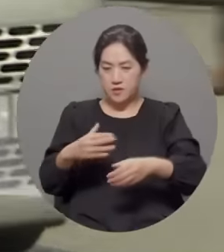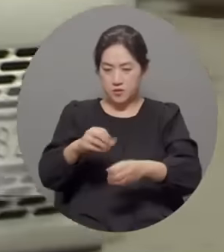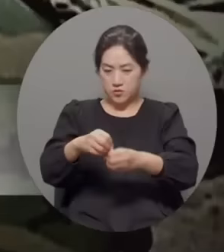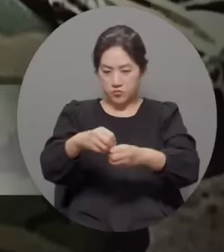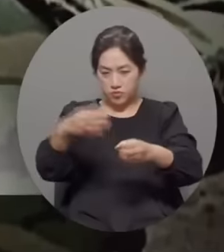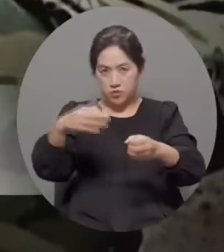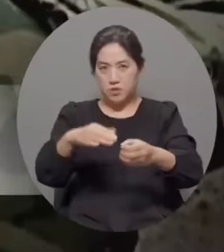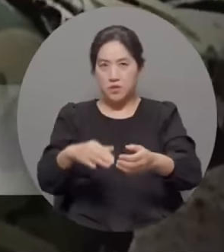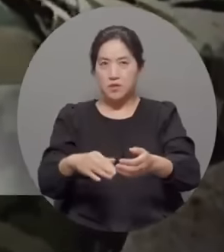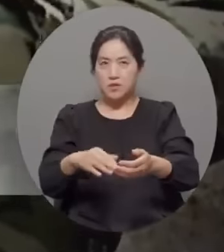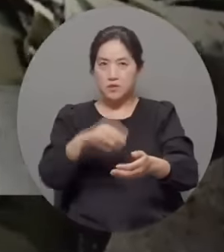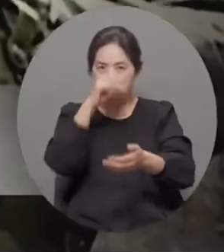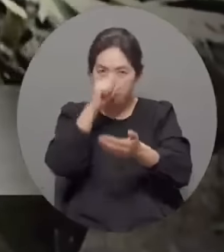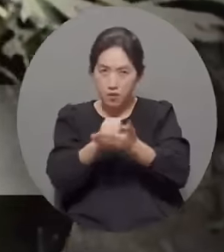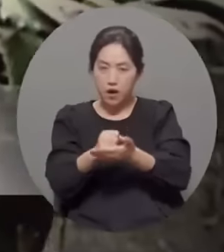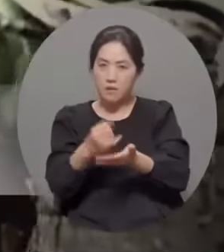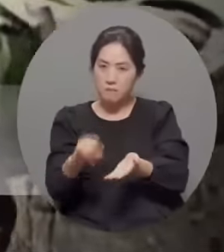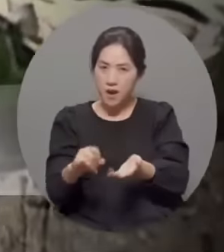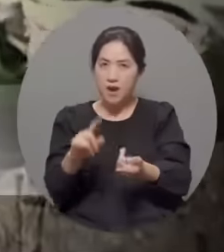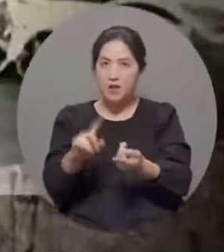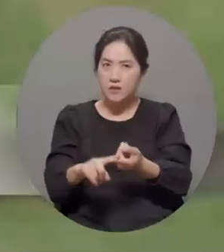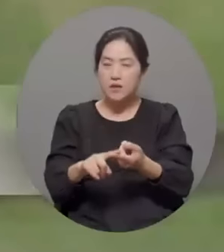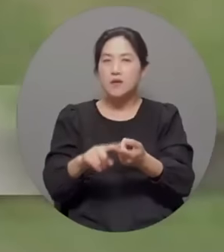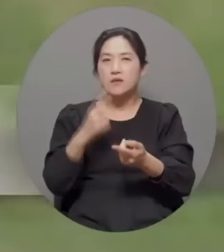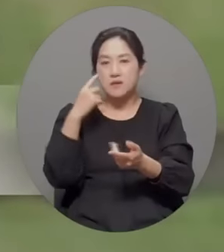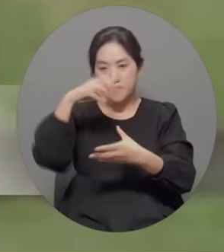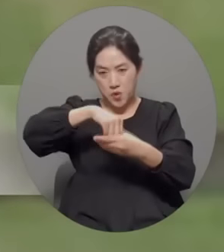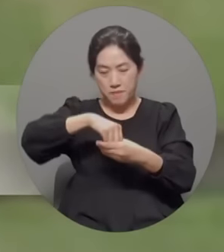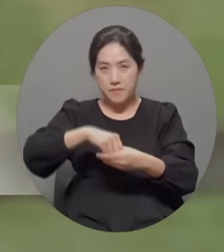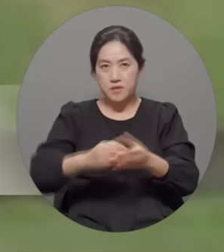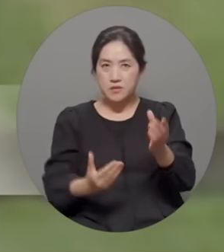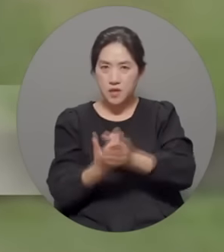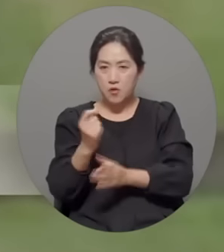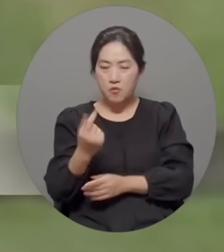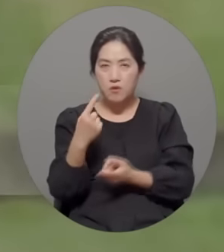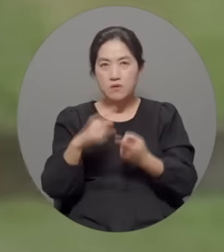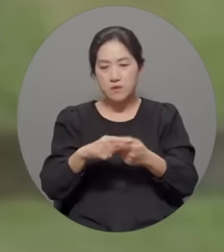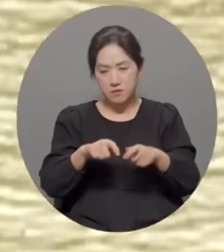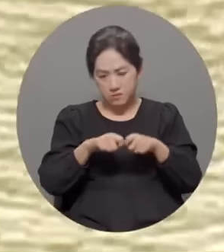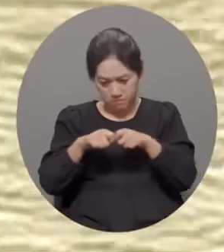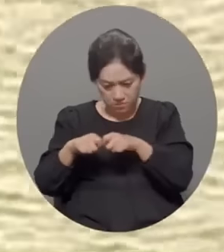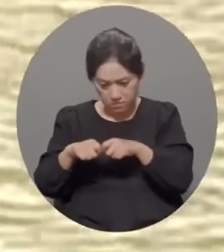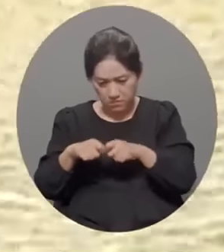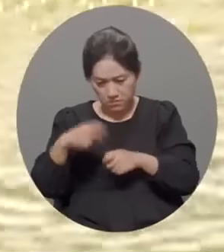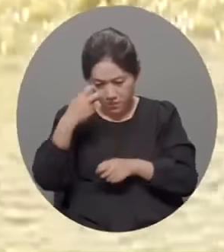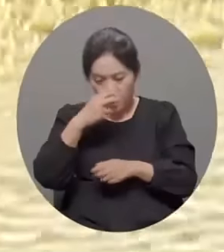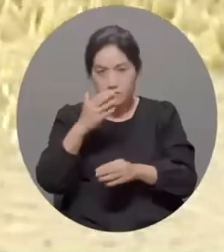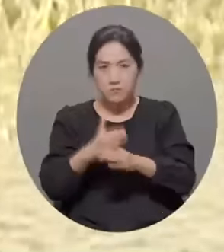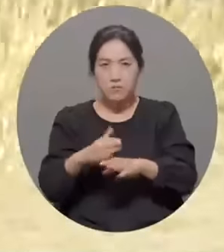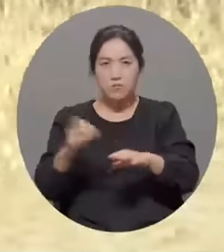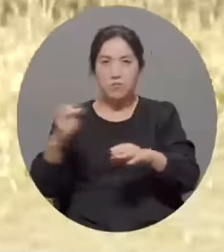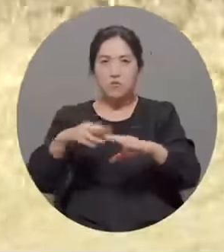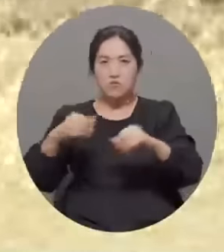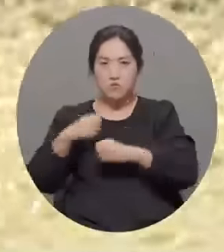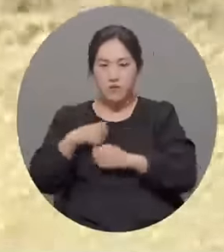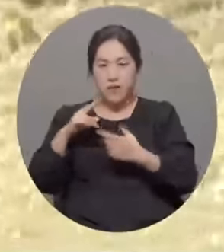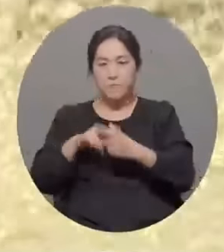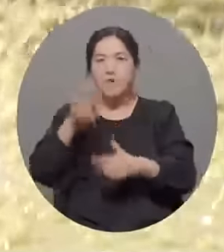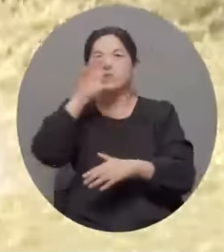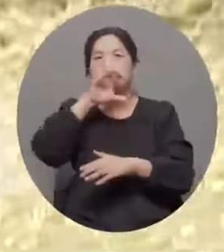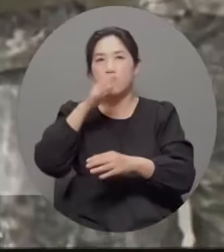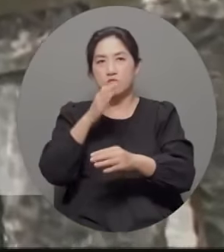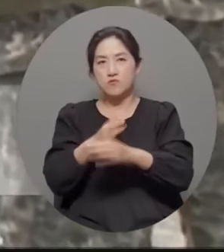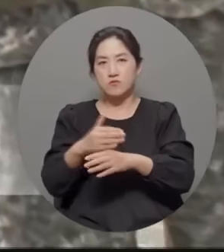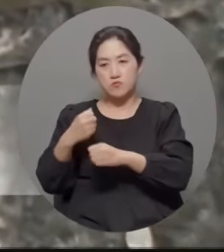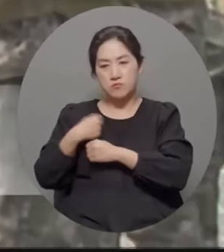등에 문제가 있었는지를 비롯해 정확한 사고 경위를 파악하고 있습니다. 육군은 또 함께 훈련하던